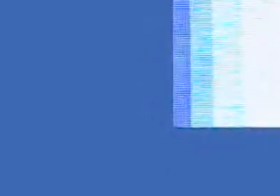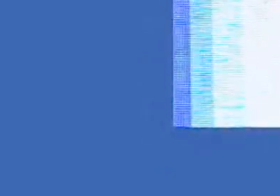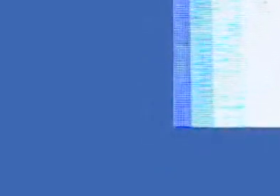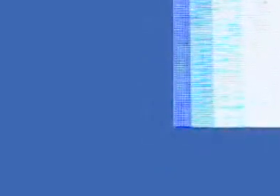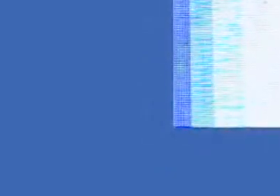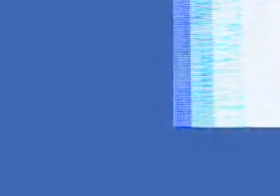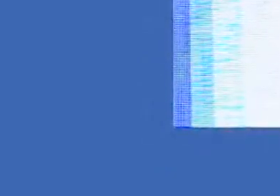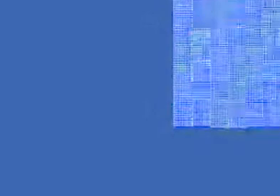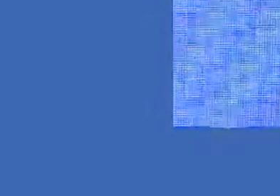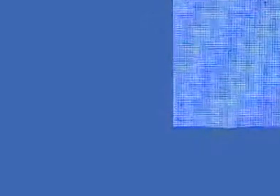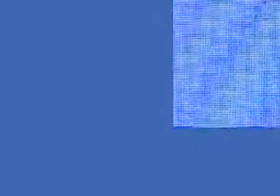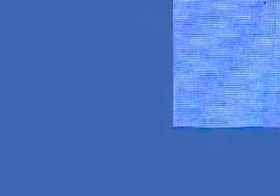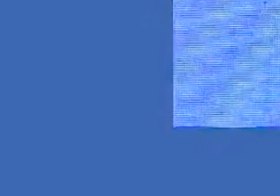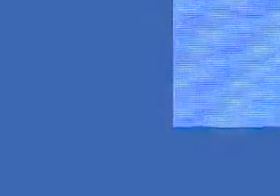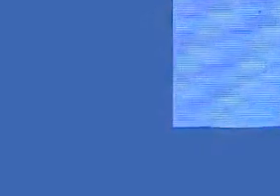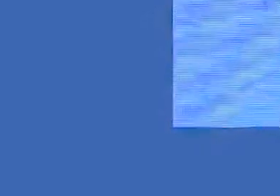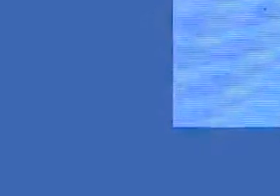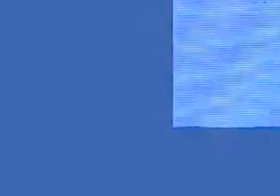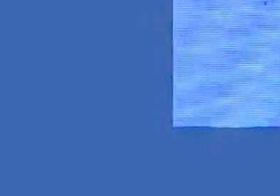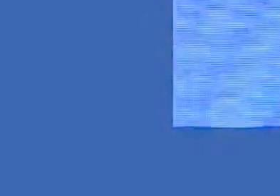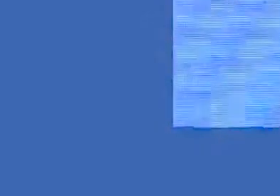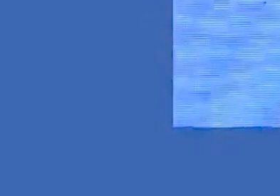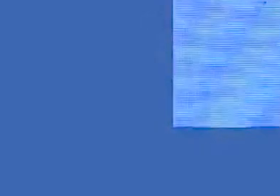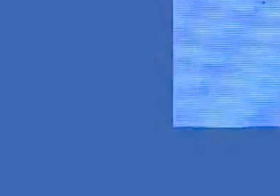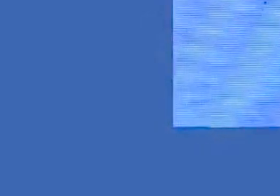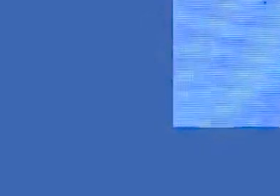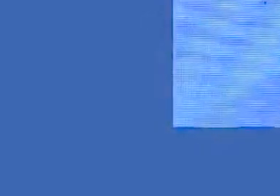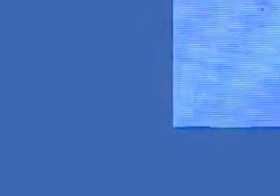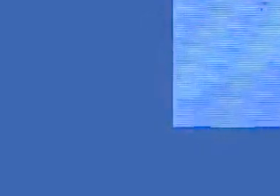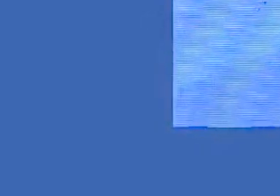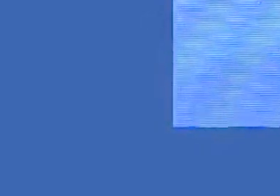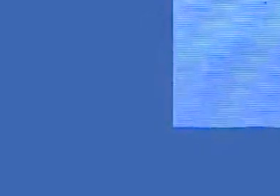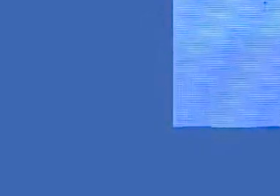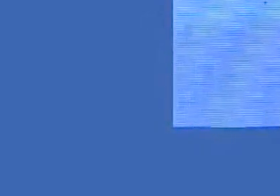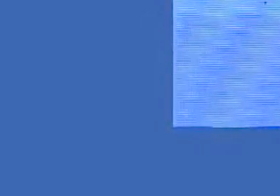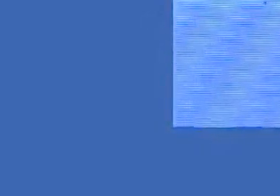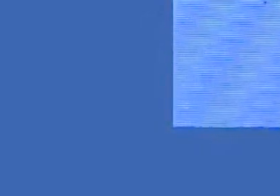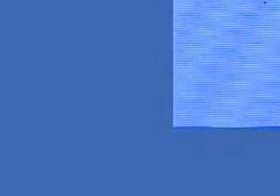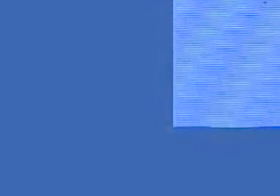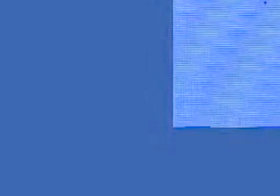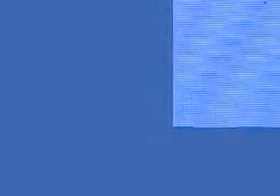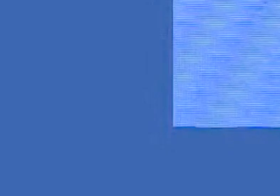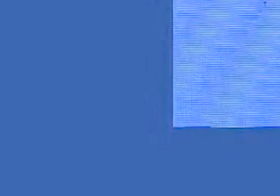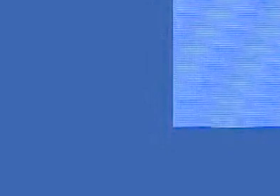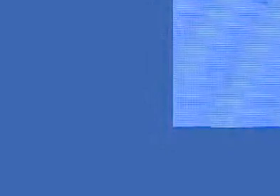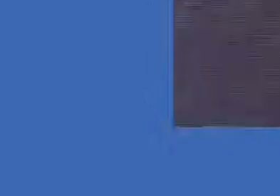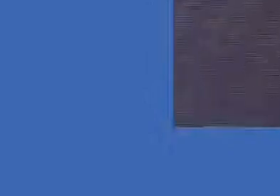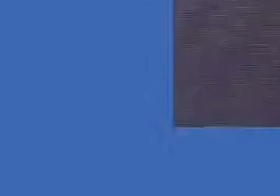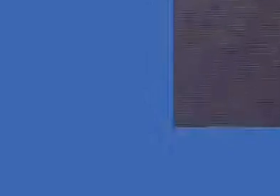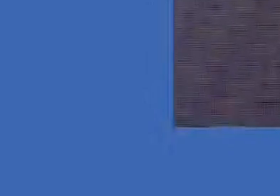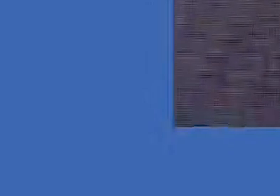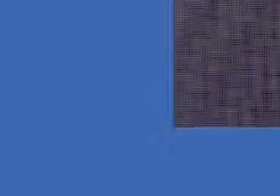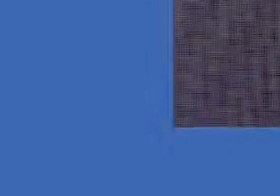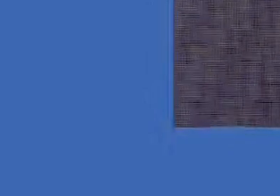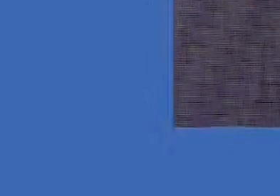sejahtera bagi kita sekalian yang kami Dan kita semua hormati dan banggakan Bapak